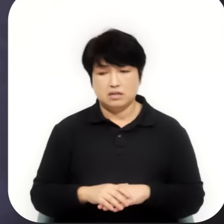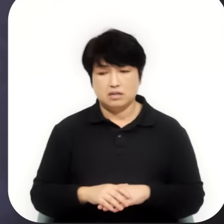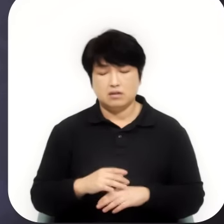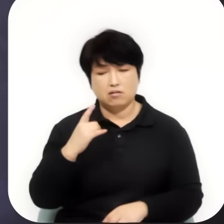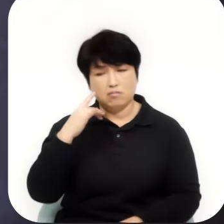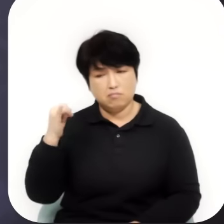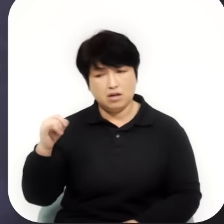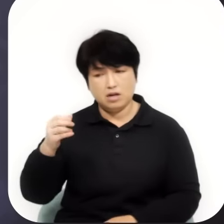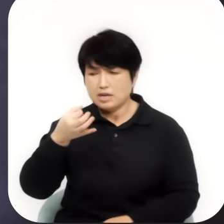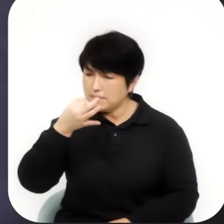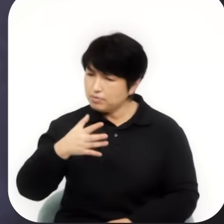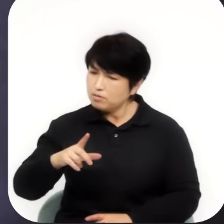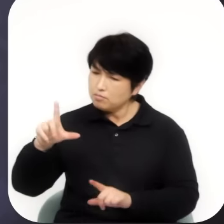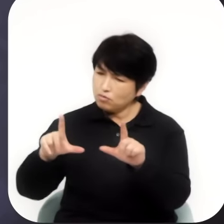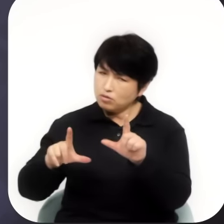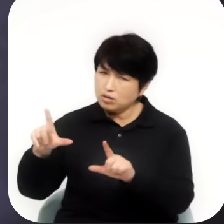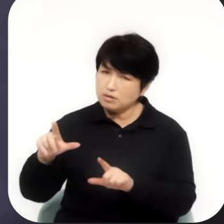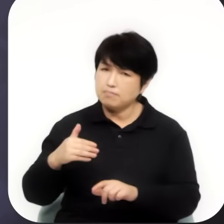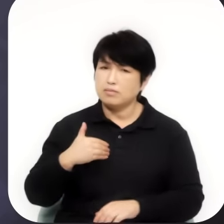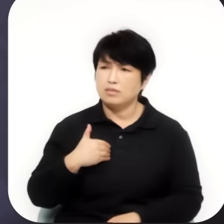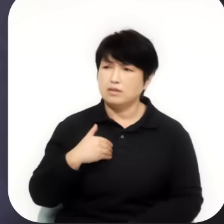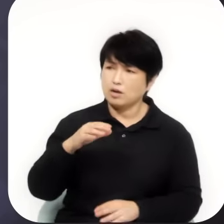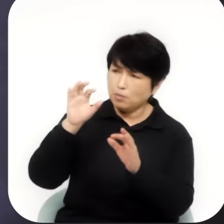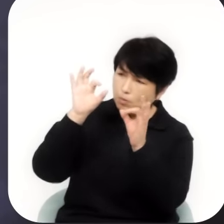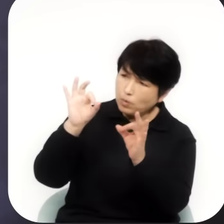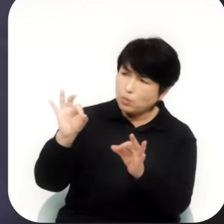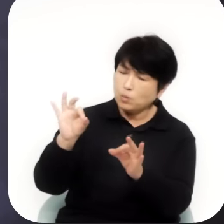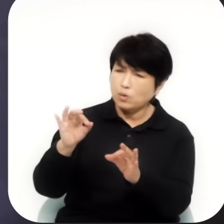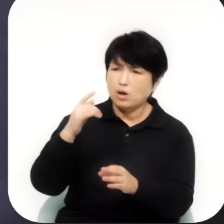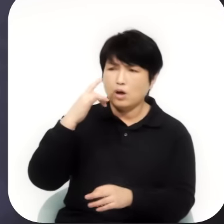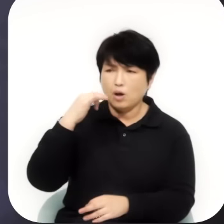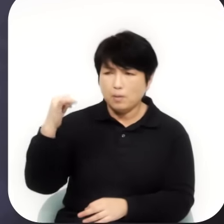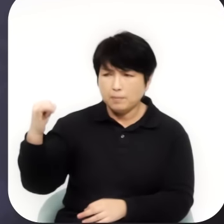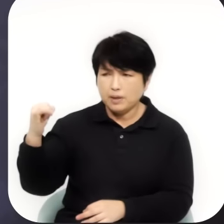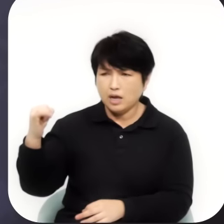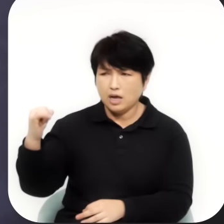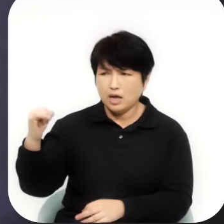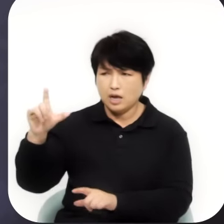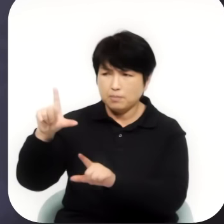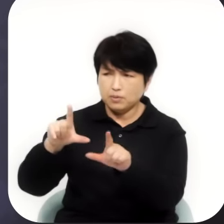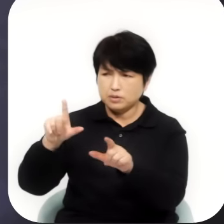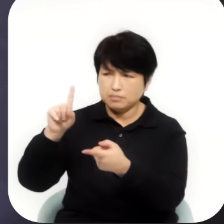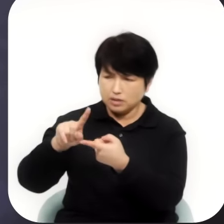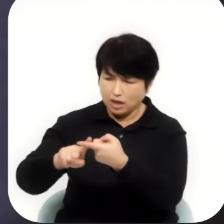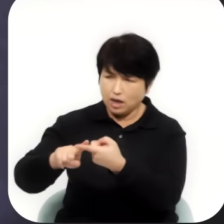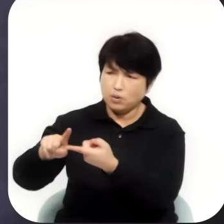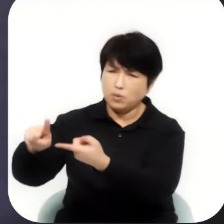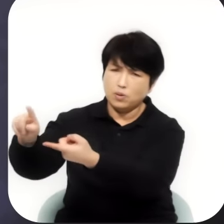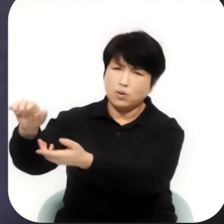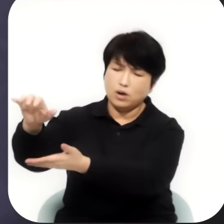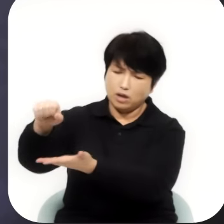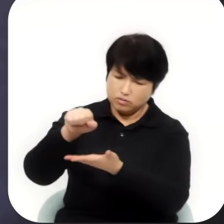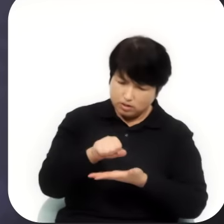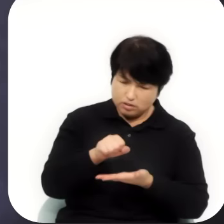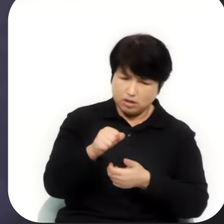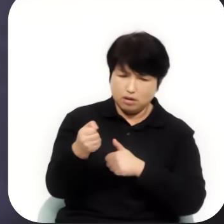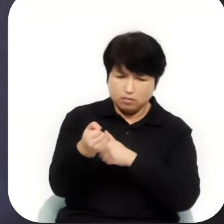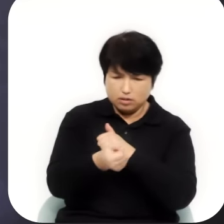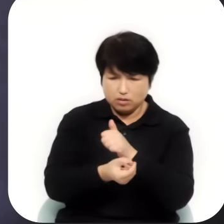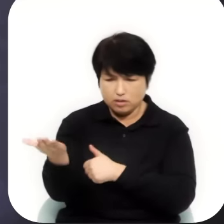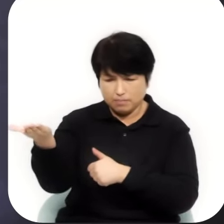도박성 때문에 엄마가 힘들고 그 힘들어하는 엄마의 그 까르마가 자기한테 이종이 돼가